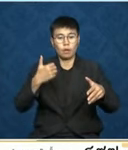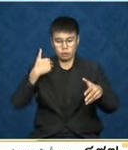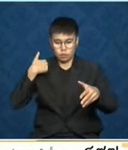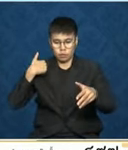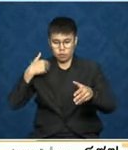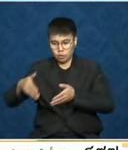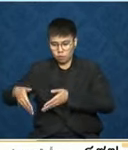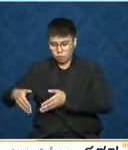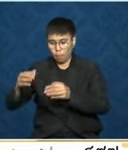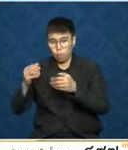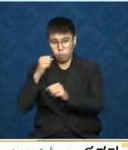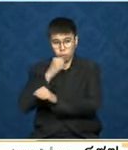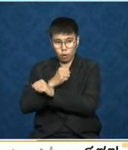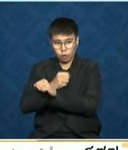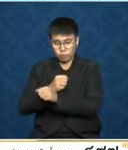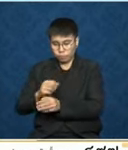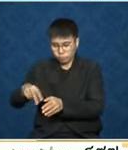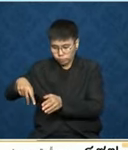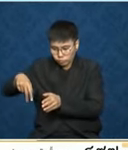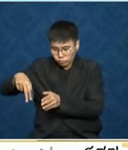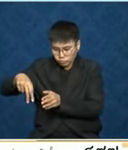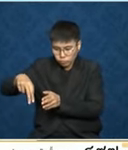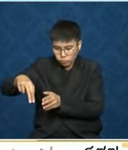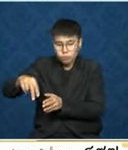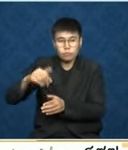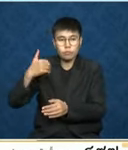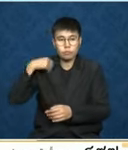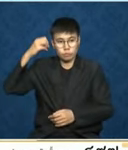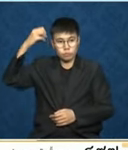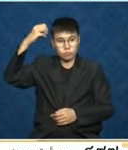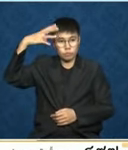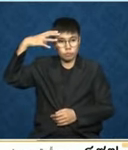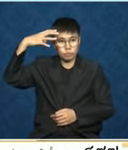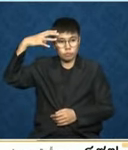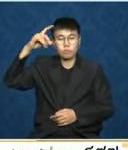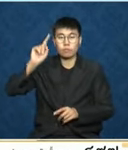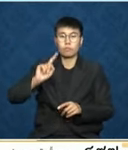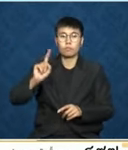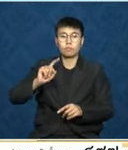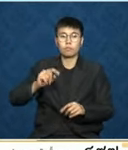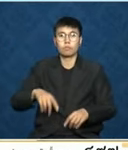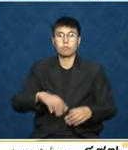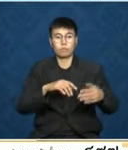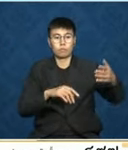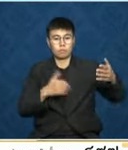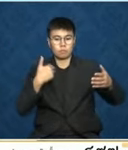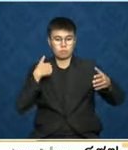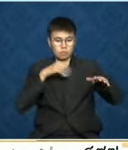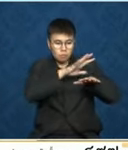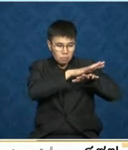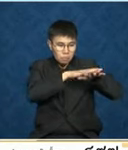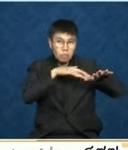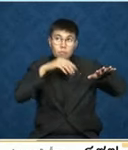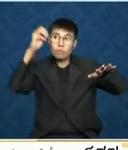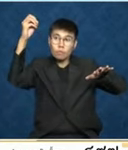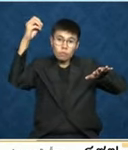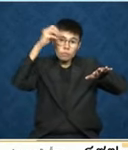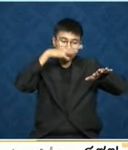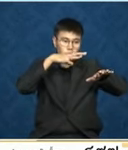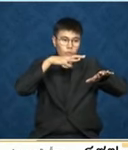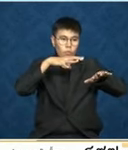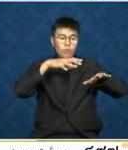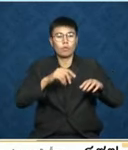กันตกและไฟส่องอ่าสว่างโซล่าเซลจำนวน 2,000เมต